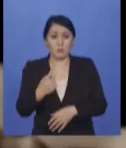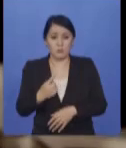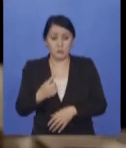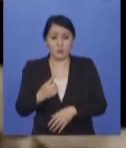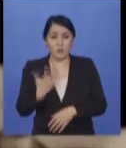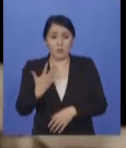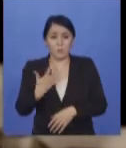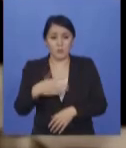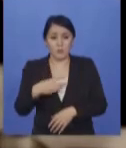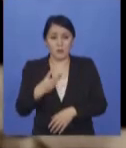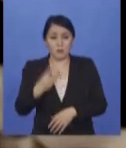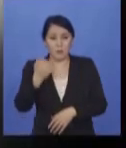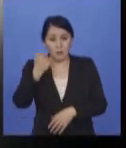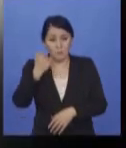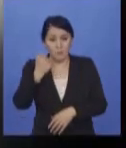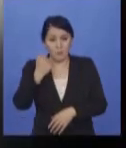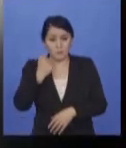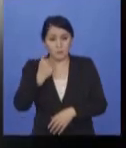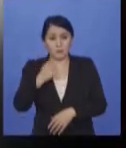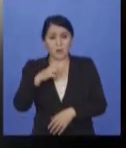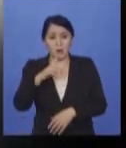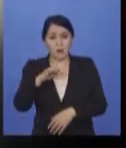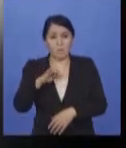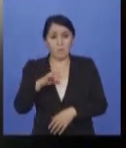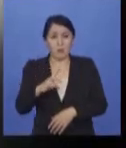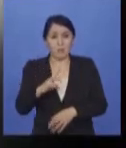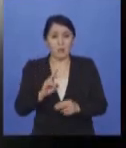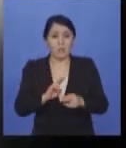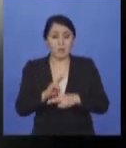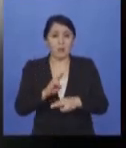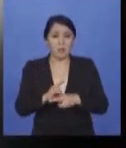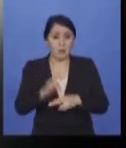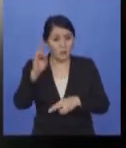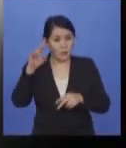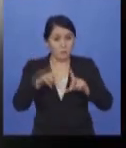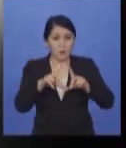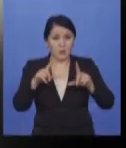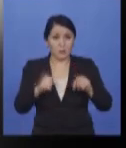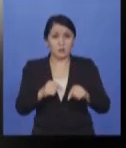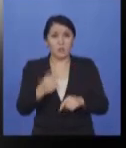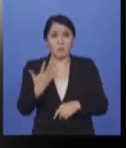1951-1953 жылдар Мәскеудегі жоғарғы партия мектебінде оқыған. Келгеннен кейін